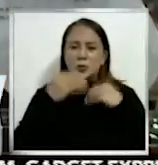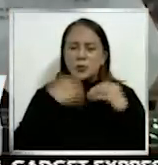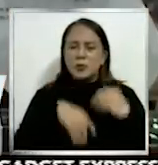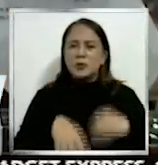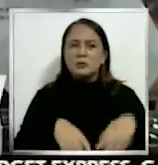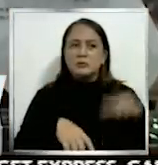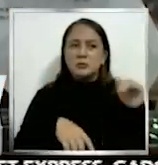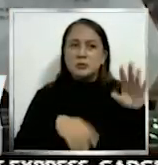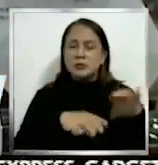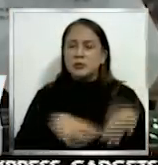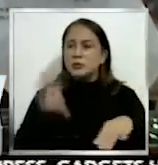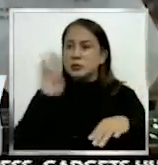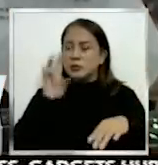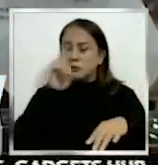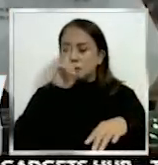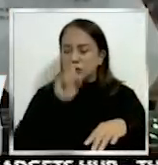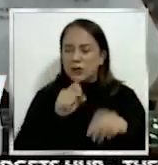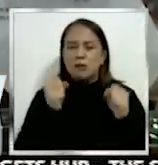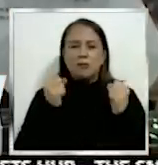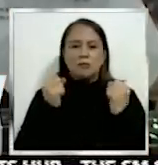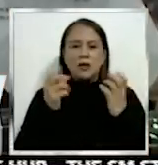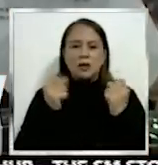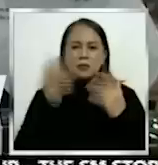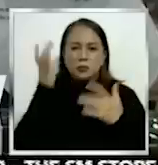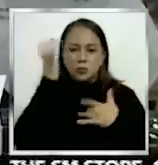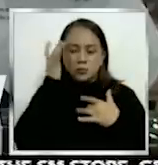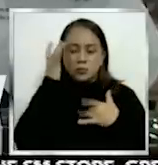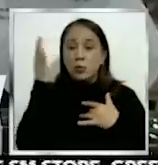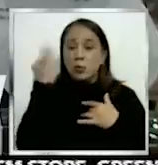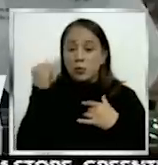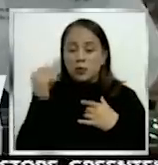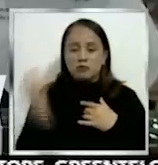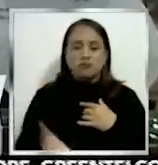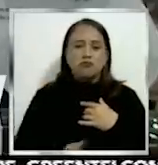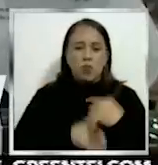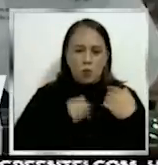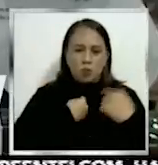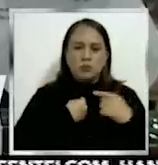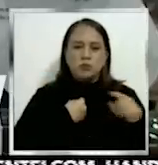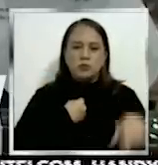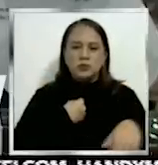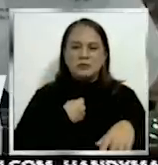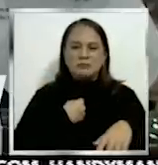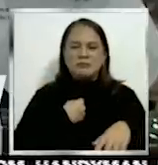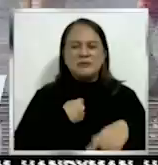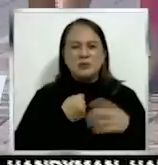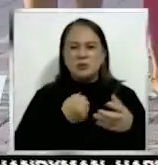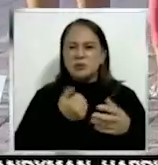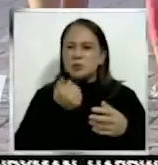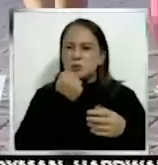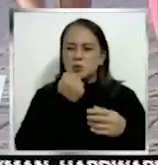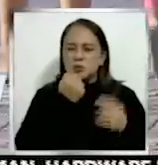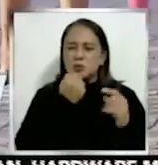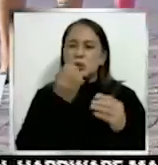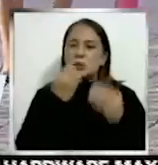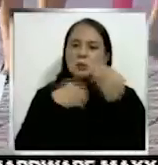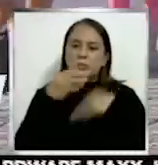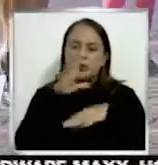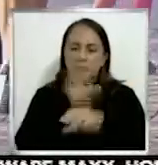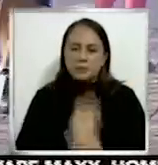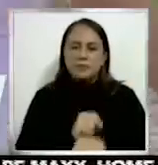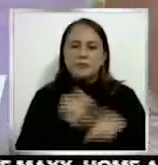na tayong mga sakit dahil din sa ating poor eating habits. Gaya sa ibang